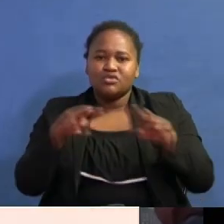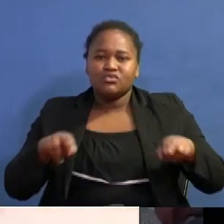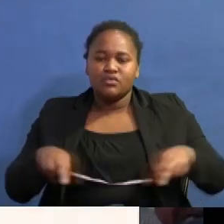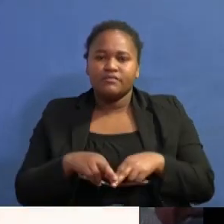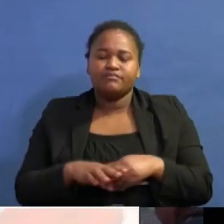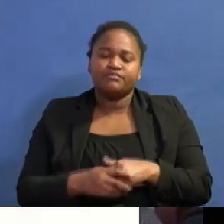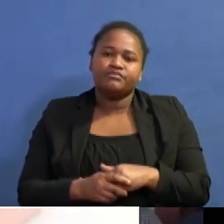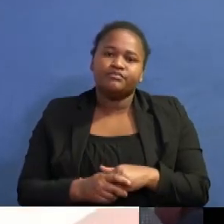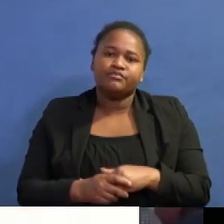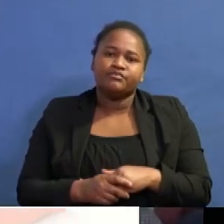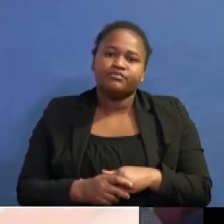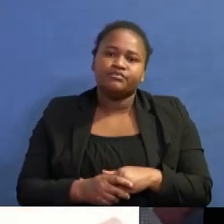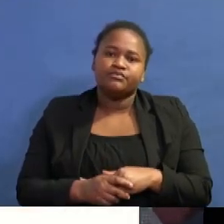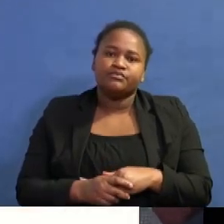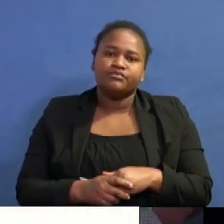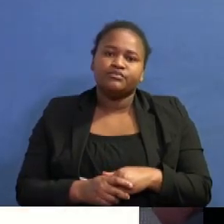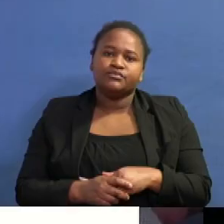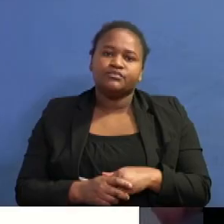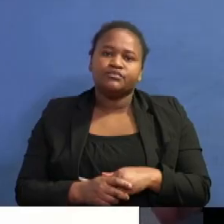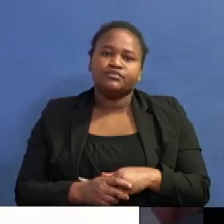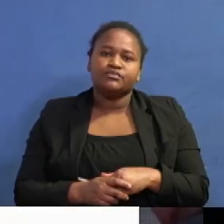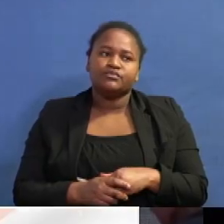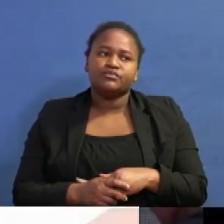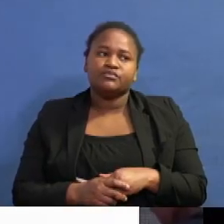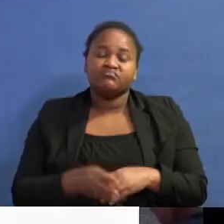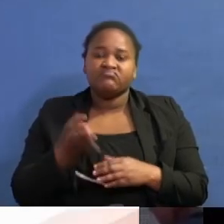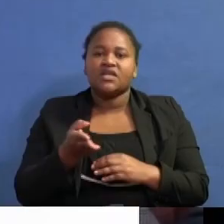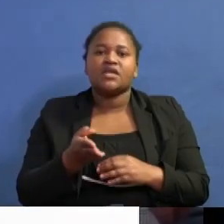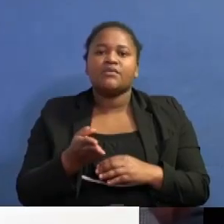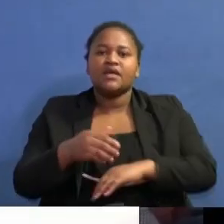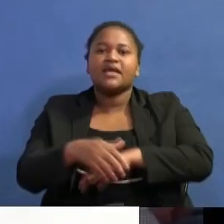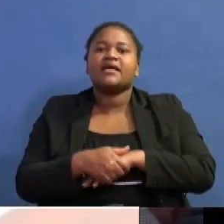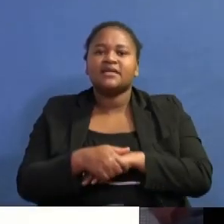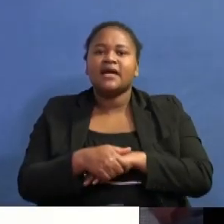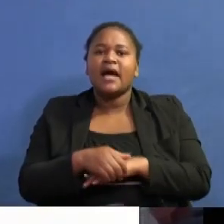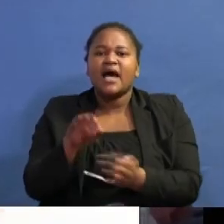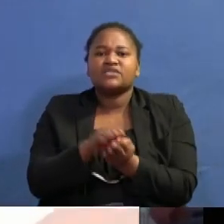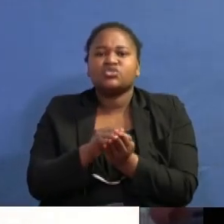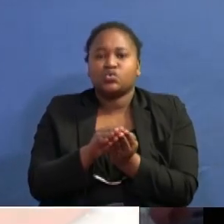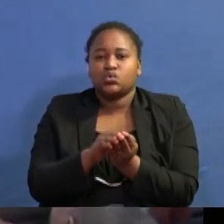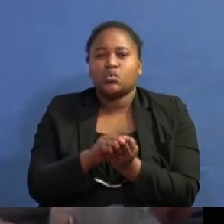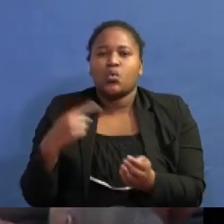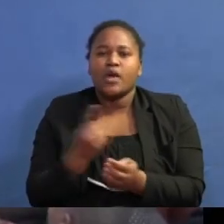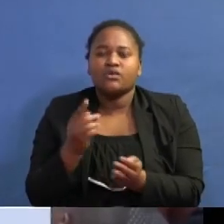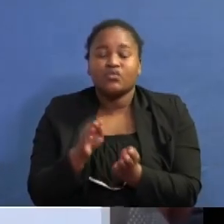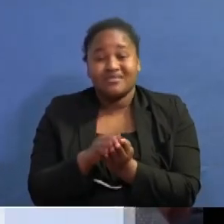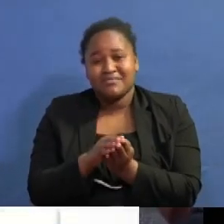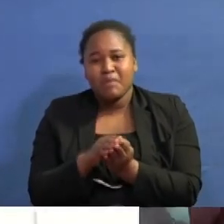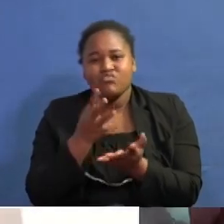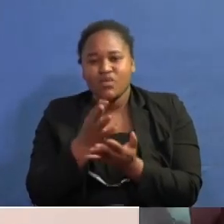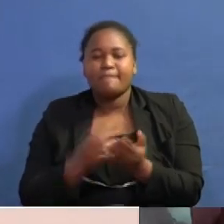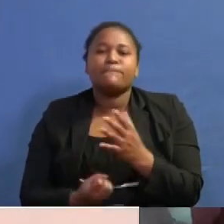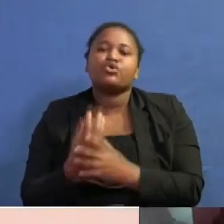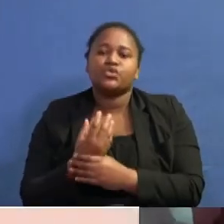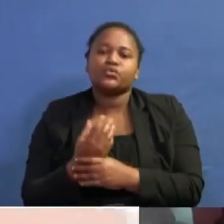mzuri kama vile uliwacha jana. Tunaelewana? Hapa tutakuwa na storage, mahali ya kuweka mazao